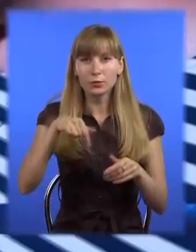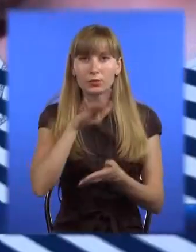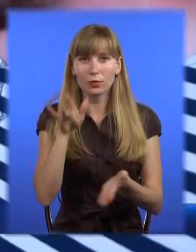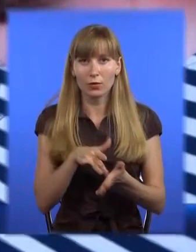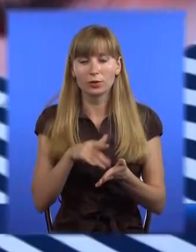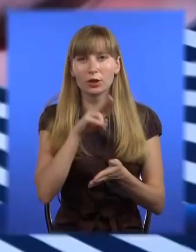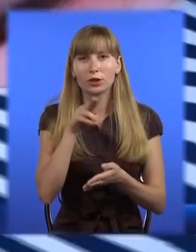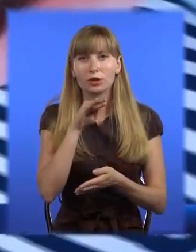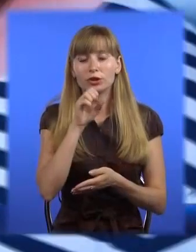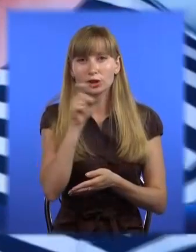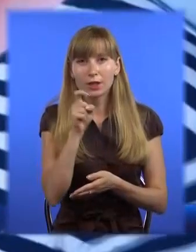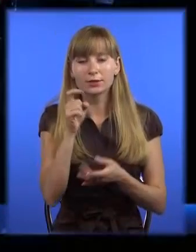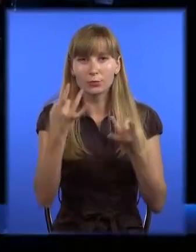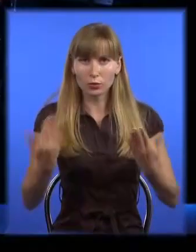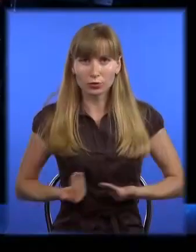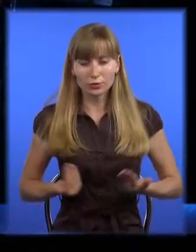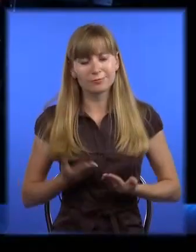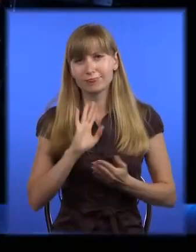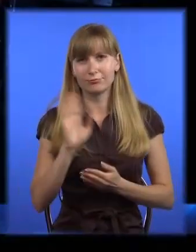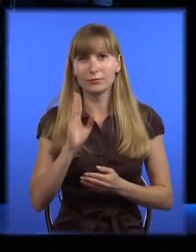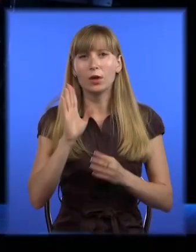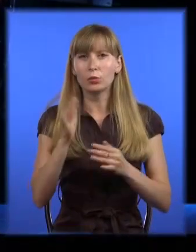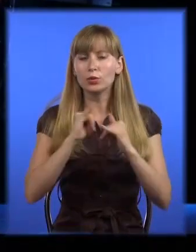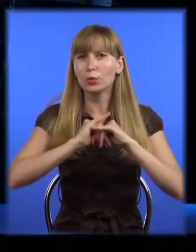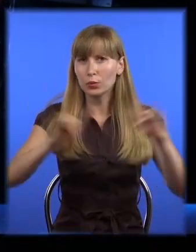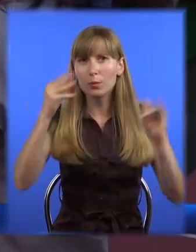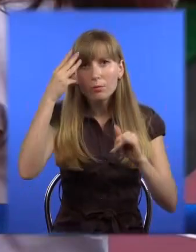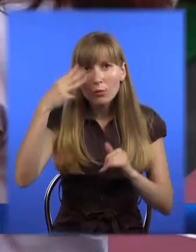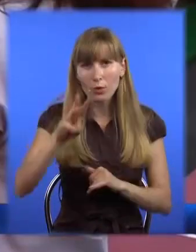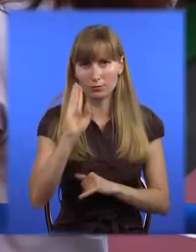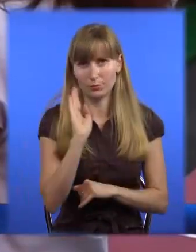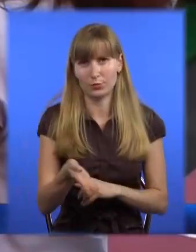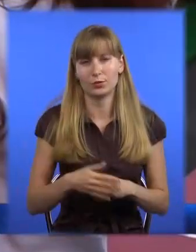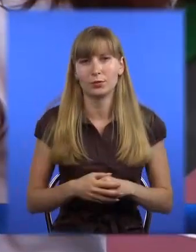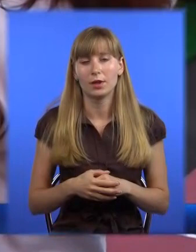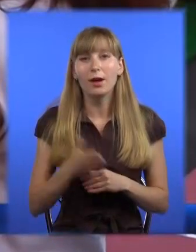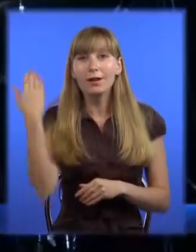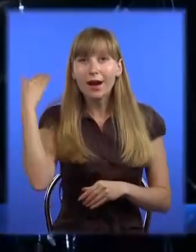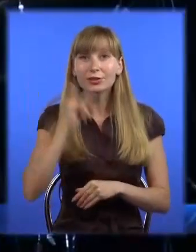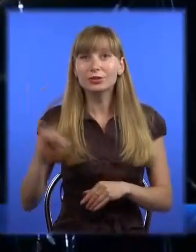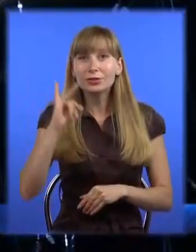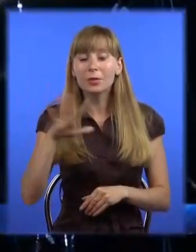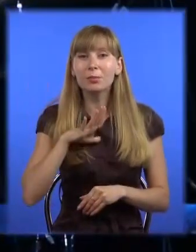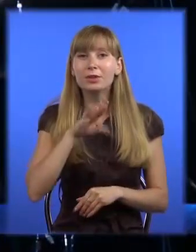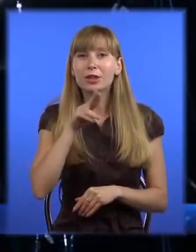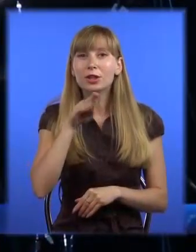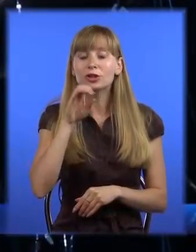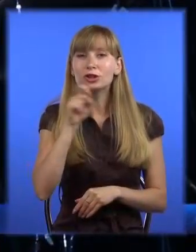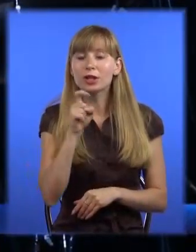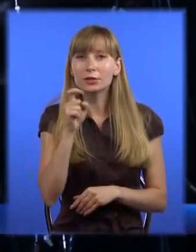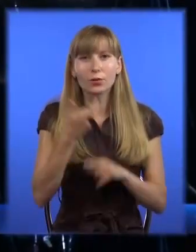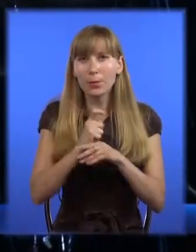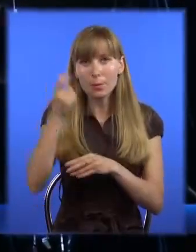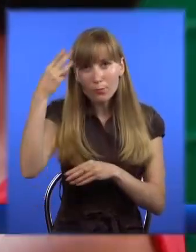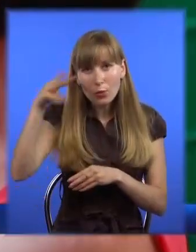живий, а й згодом розквітне з небувалою силою. Каже, ця музика довгий час була на вершині, а історія схильно повторюватись. Від самого початку виступу фронтмен